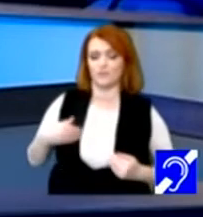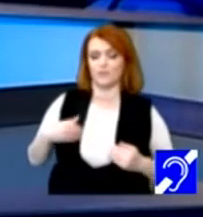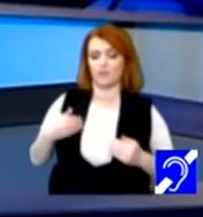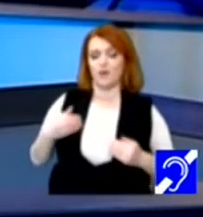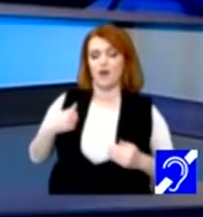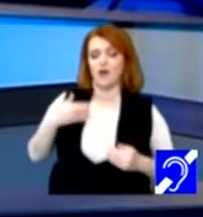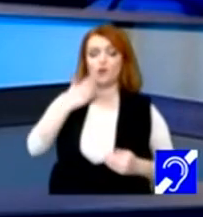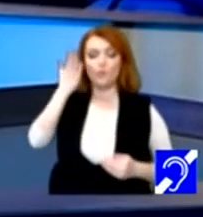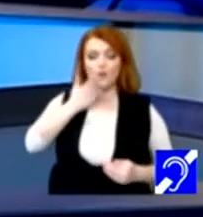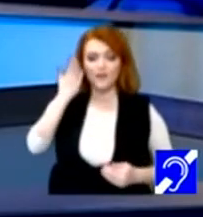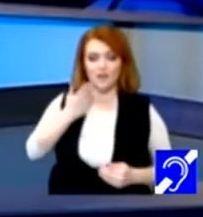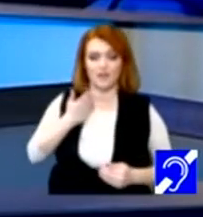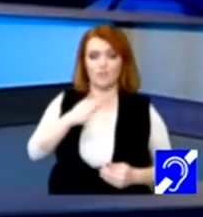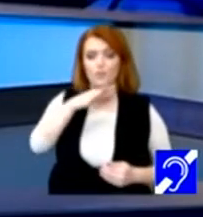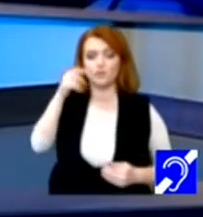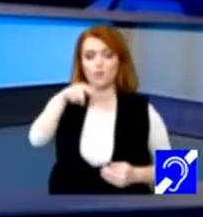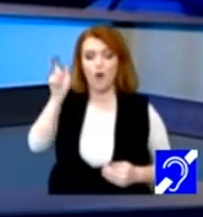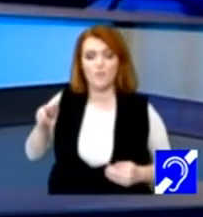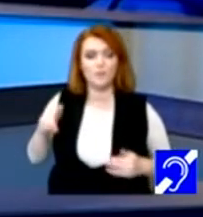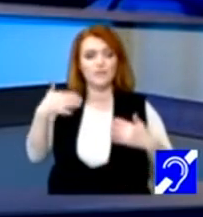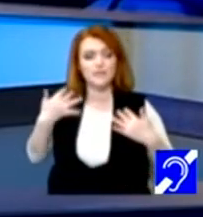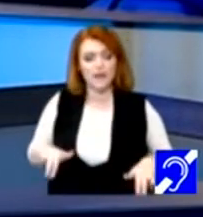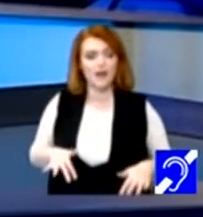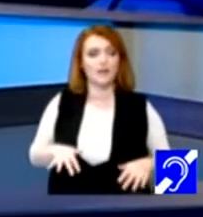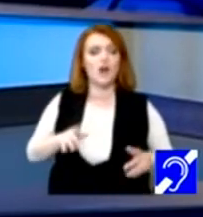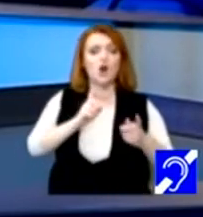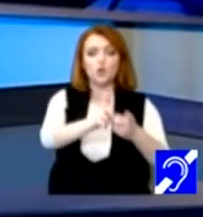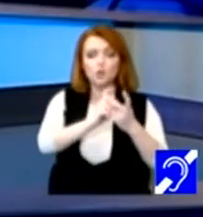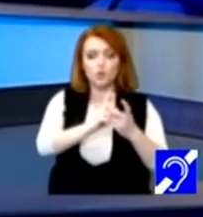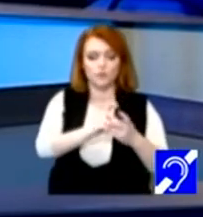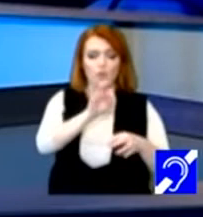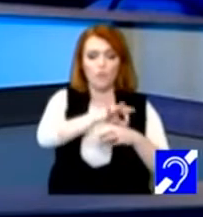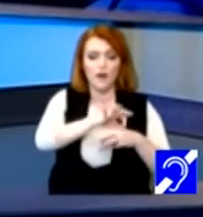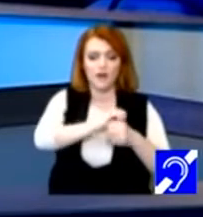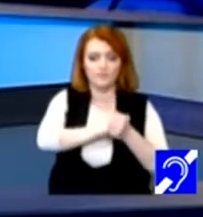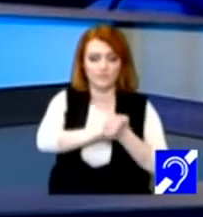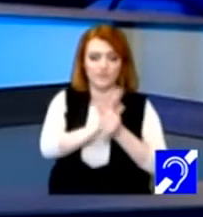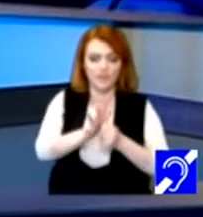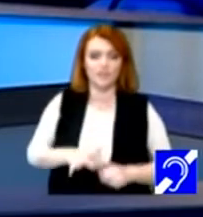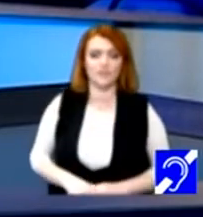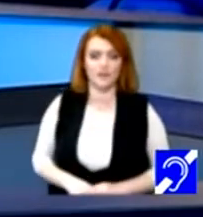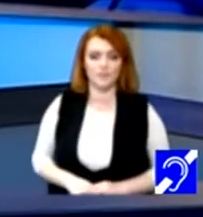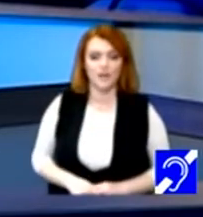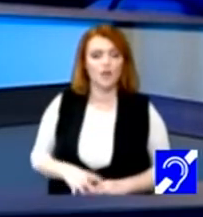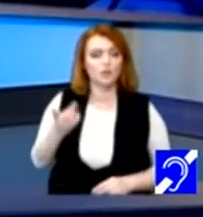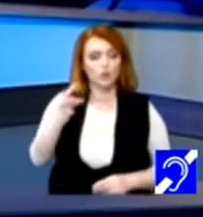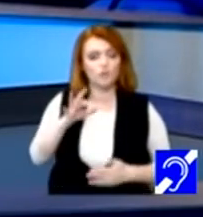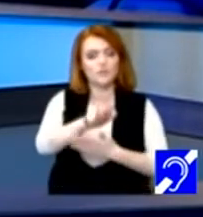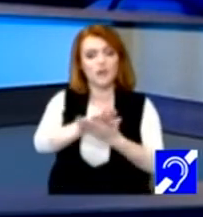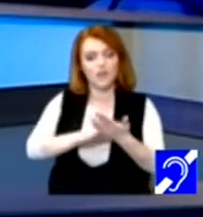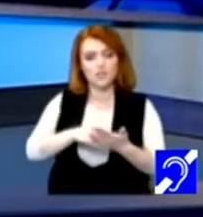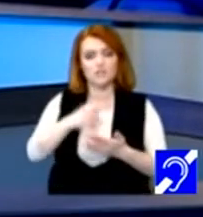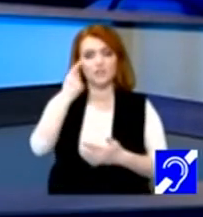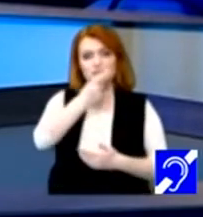virusul. Dar trebuie să privim cu speranță spre anul 2022. Este îndemnul președintelui Klaus Iohannis în mesajul de anul